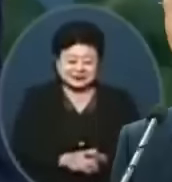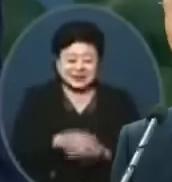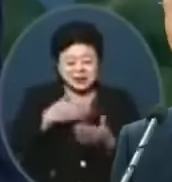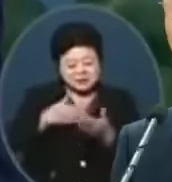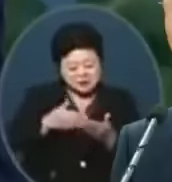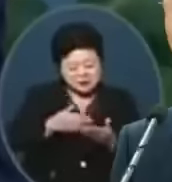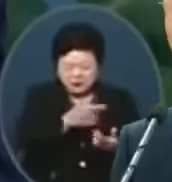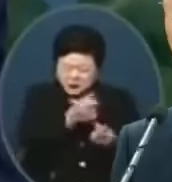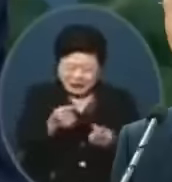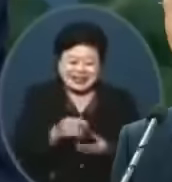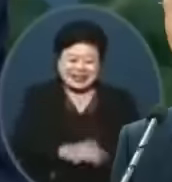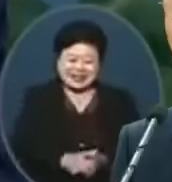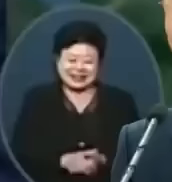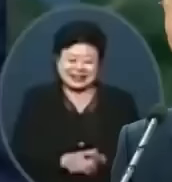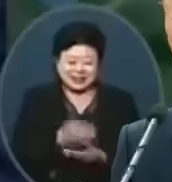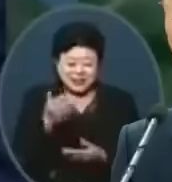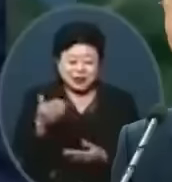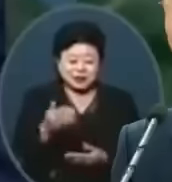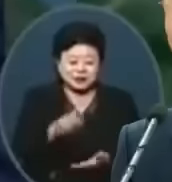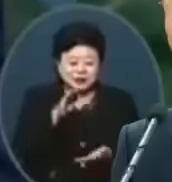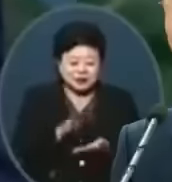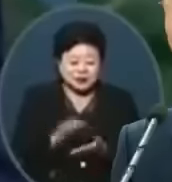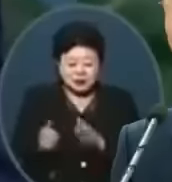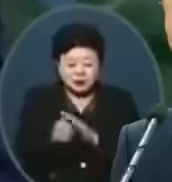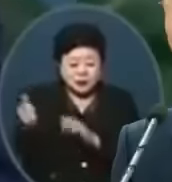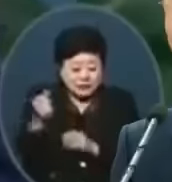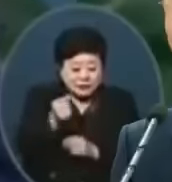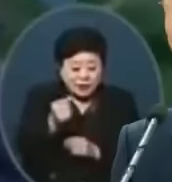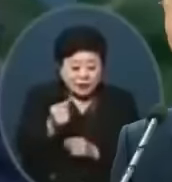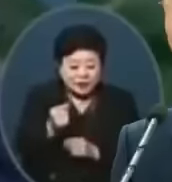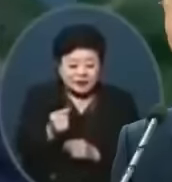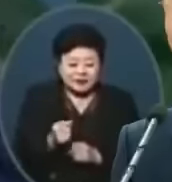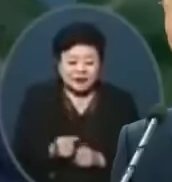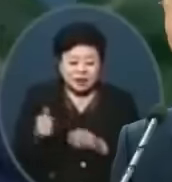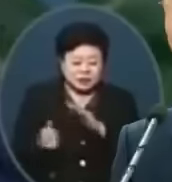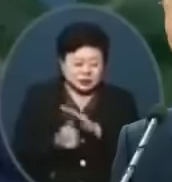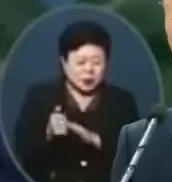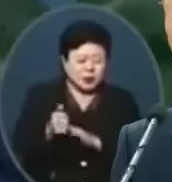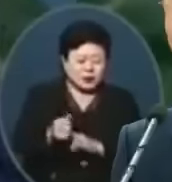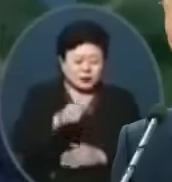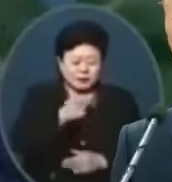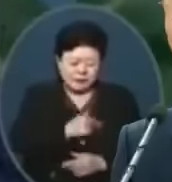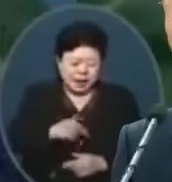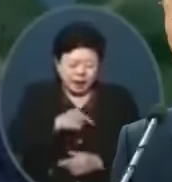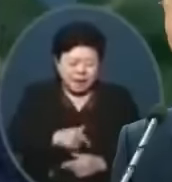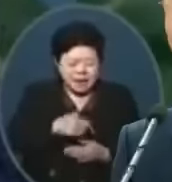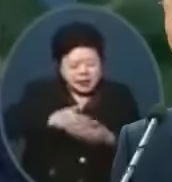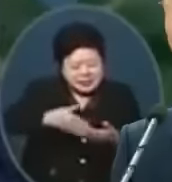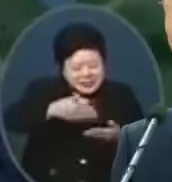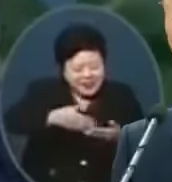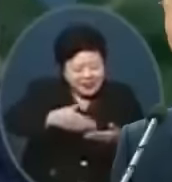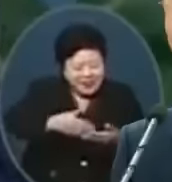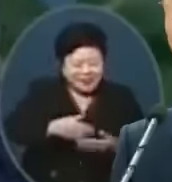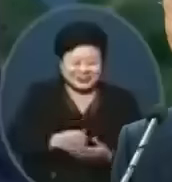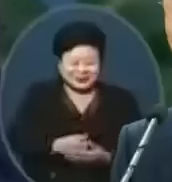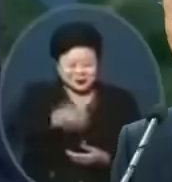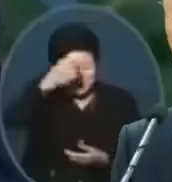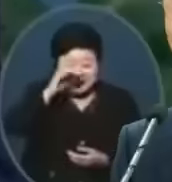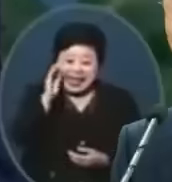미술가인 것입니다. 여러분이 뜨거운 소원을 가지고 있으면 소원이 여러분 가슴에다가 그림을 그립니다. 꿈을 그립니다.